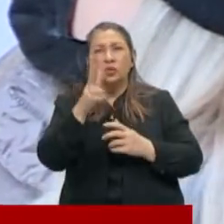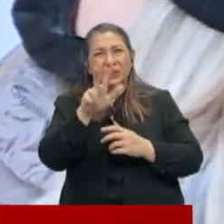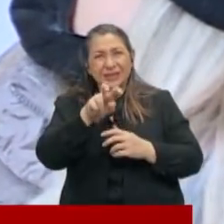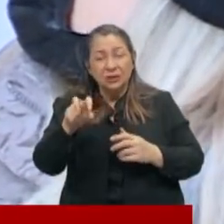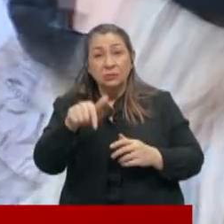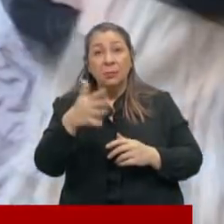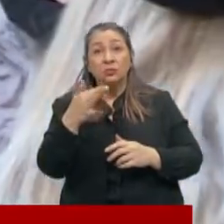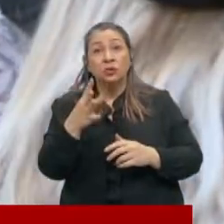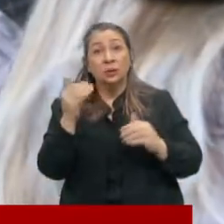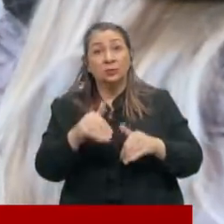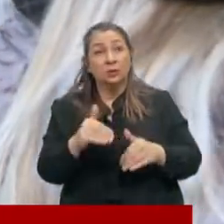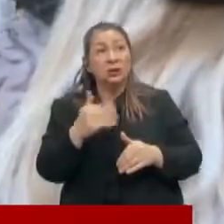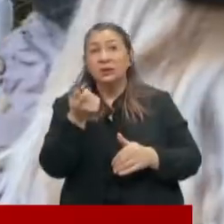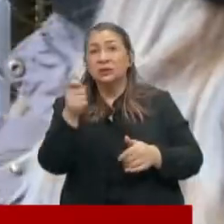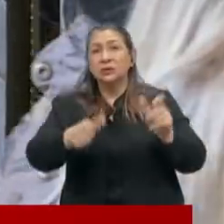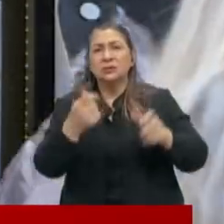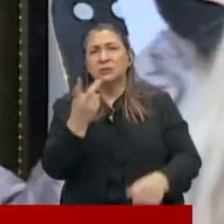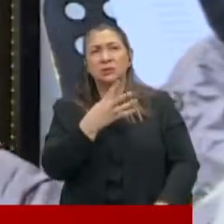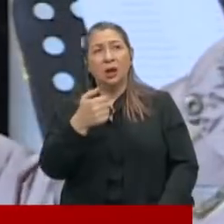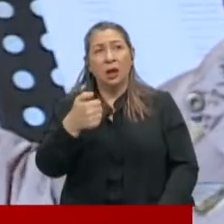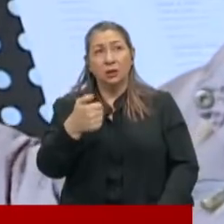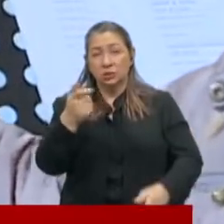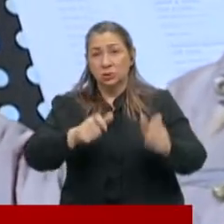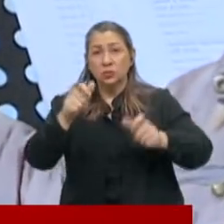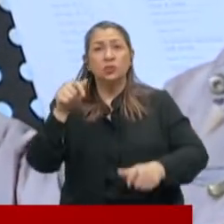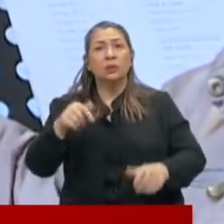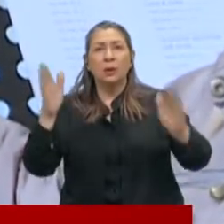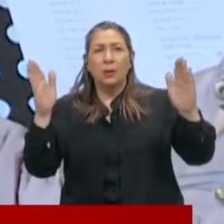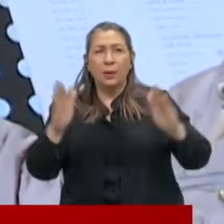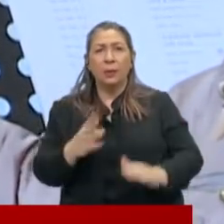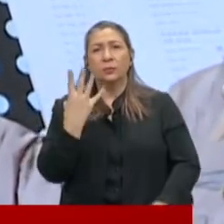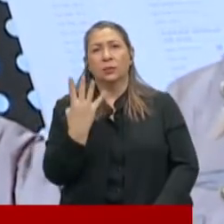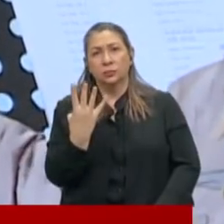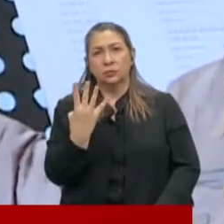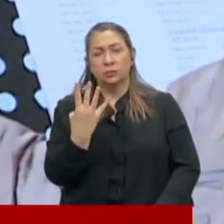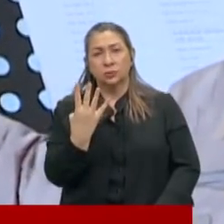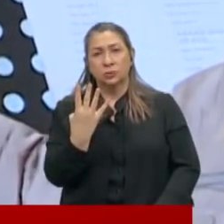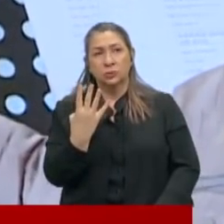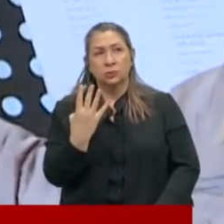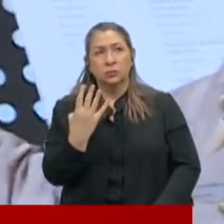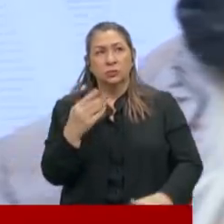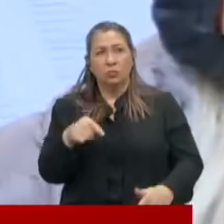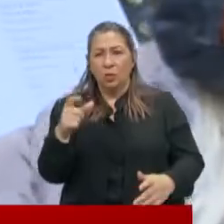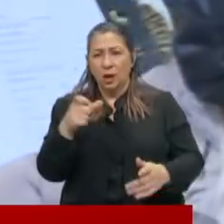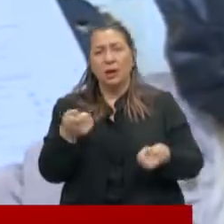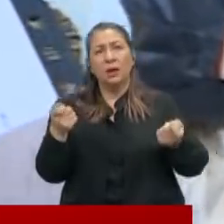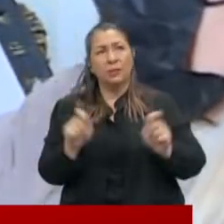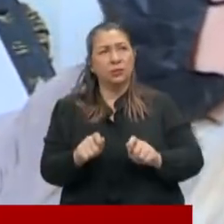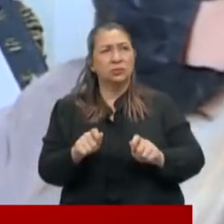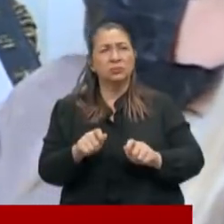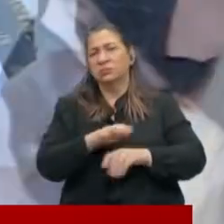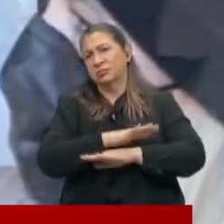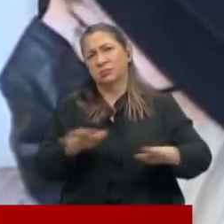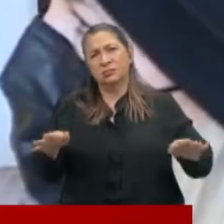5 çok gelmiş. Kaç çalışanınız var? 6 kişi vardı, şu an 4'e düştü. Zaten bu ayda kapatıyoruz,